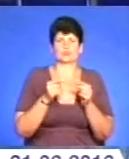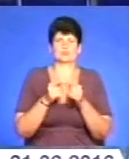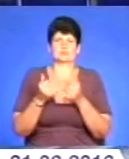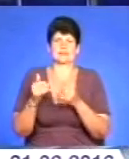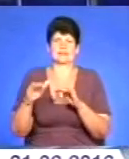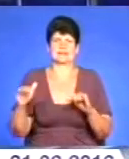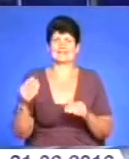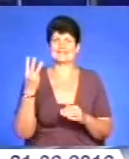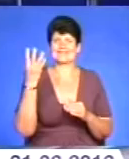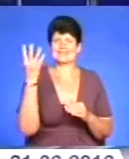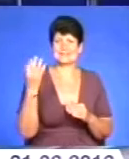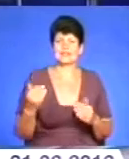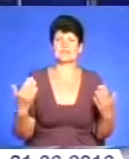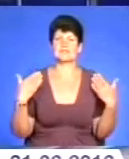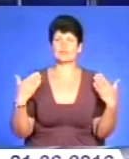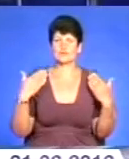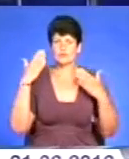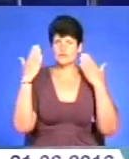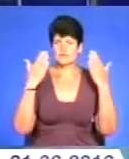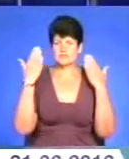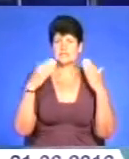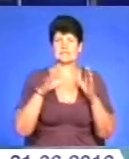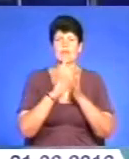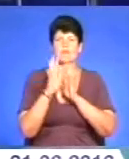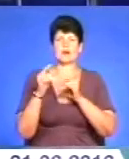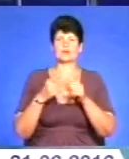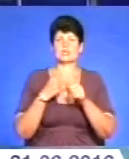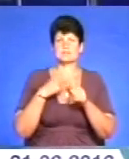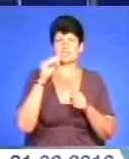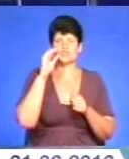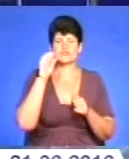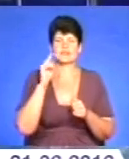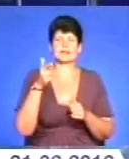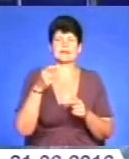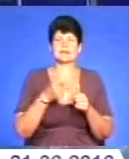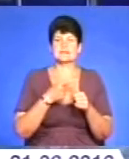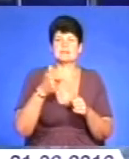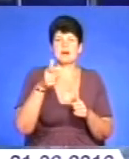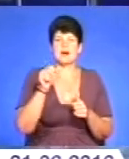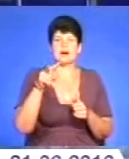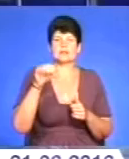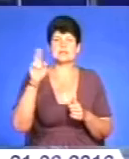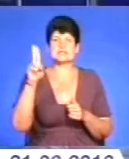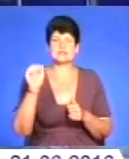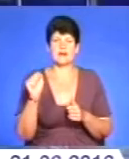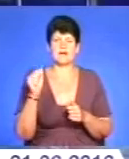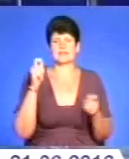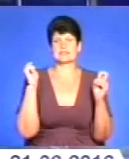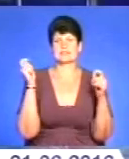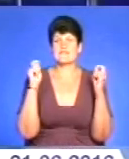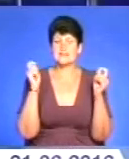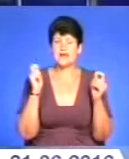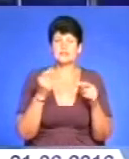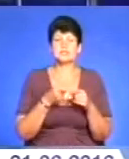Три дні тернополяни відпочивали і розважалися в парку імені Тараса Шевченка на Галицькій дефіляді. Чим ще дивували організатори і чи